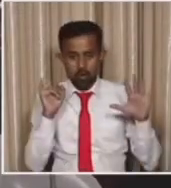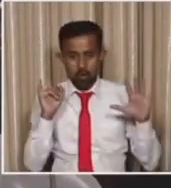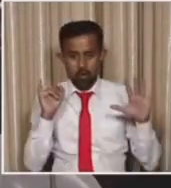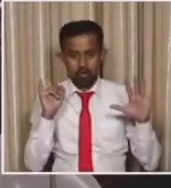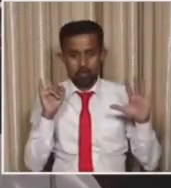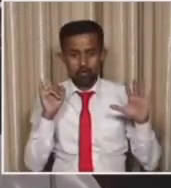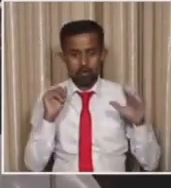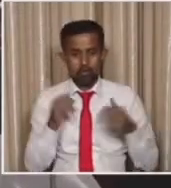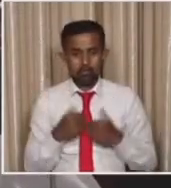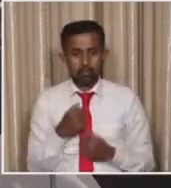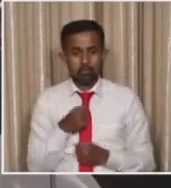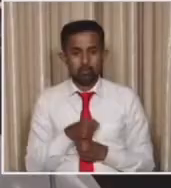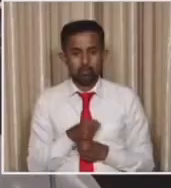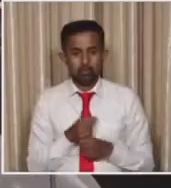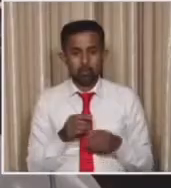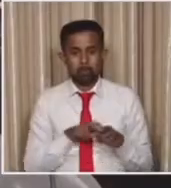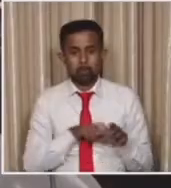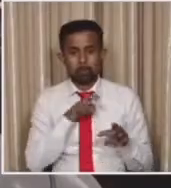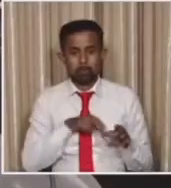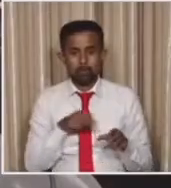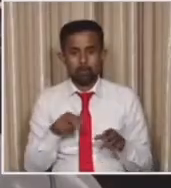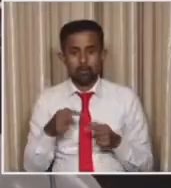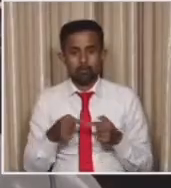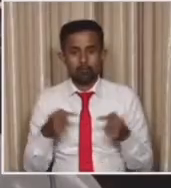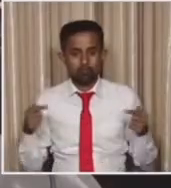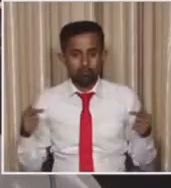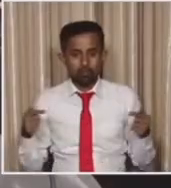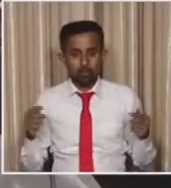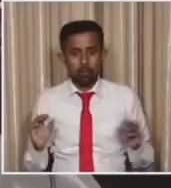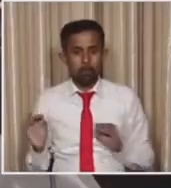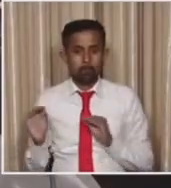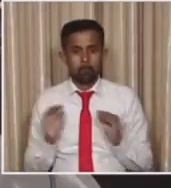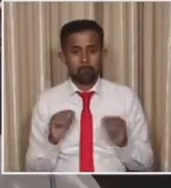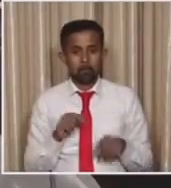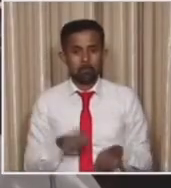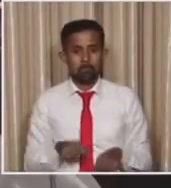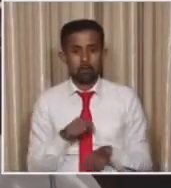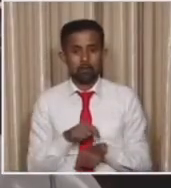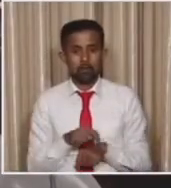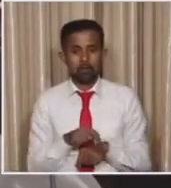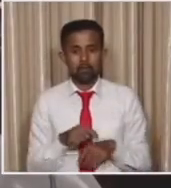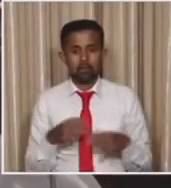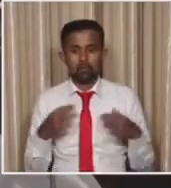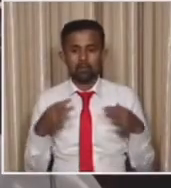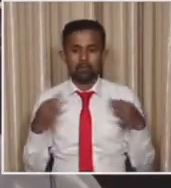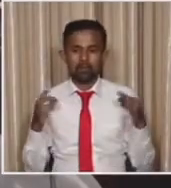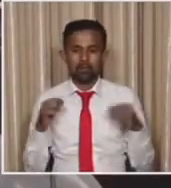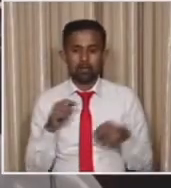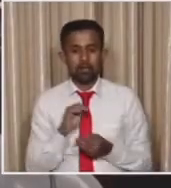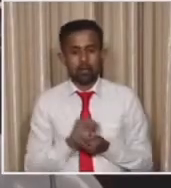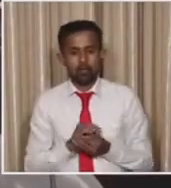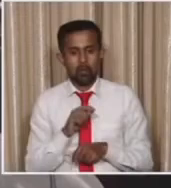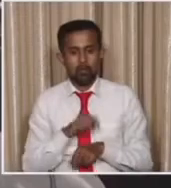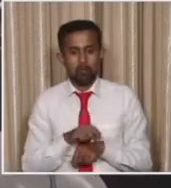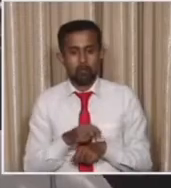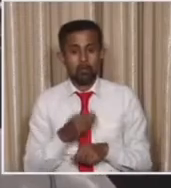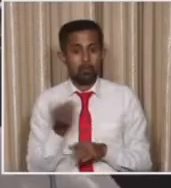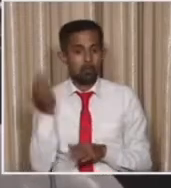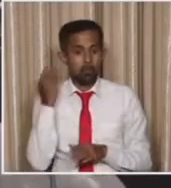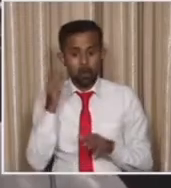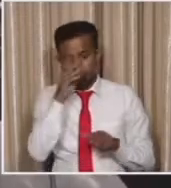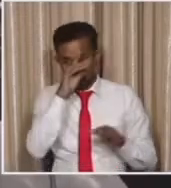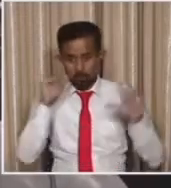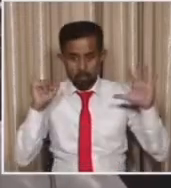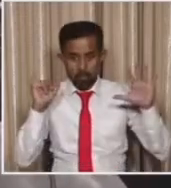Mami itu nama Andu Pakcing. Ayat telah Vipaksha Tawat pasce. Lebih cemai awasta. Ayam nida hasak lebuna kala ya. Lebuna pahugiya masa hari ini